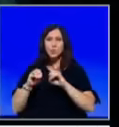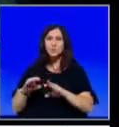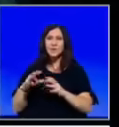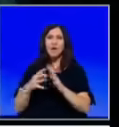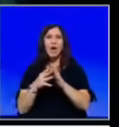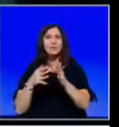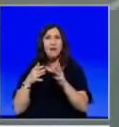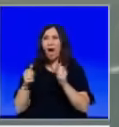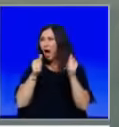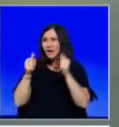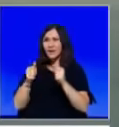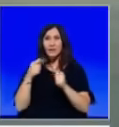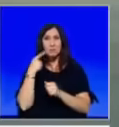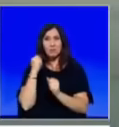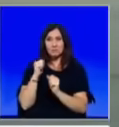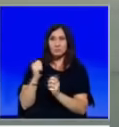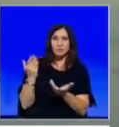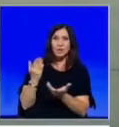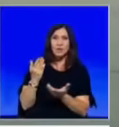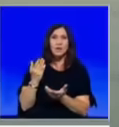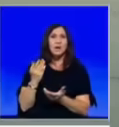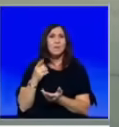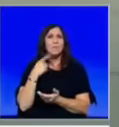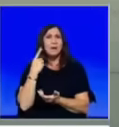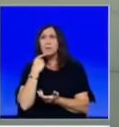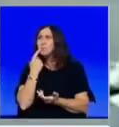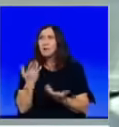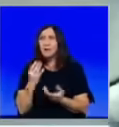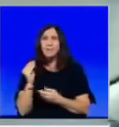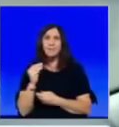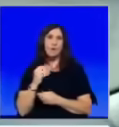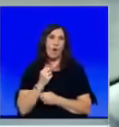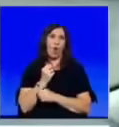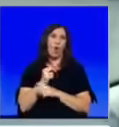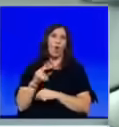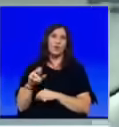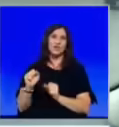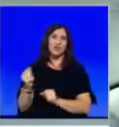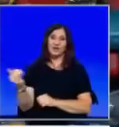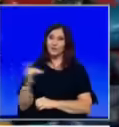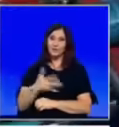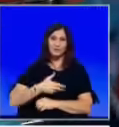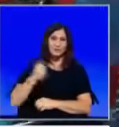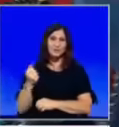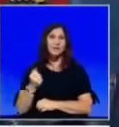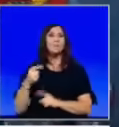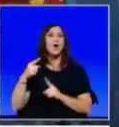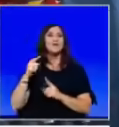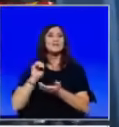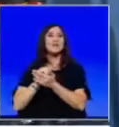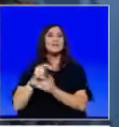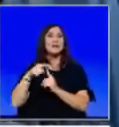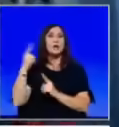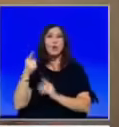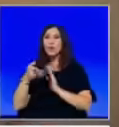ужас. Къде ми е бебето? Наша колежка държи бебето и чака някой да си да го вземе. И от складовете на терминал 1 отиваме към терминал 2, където се